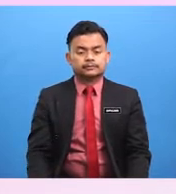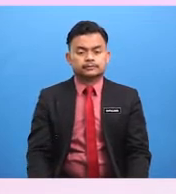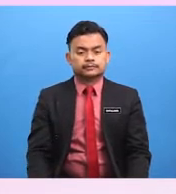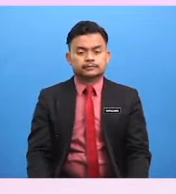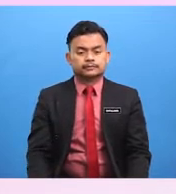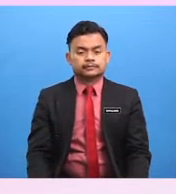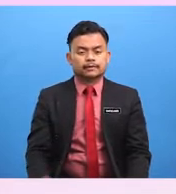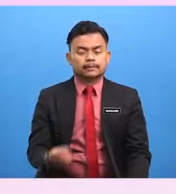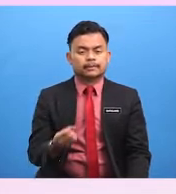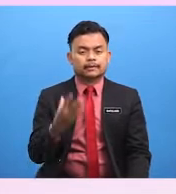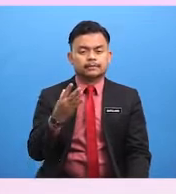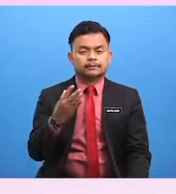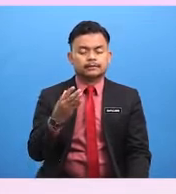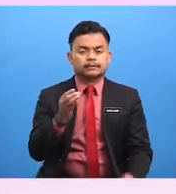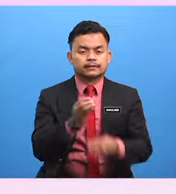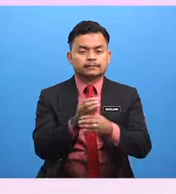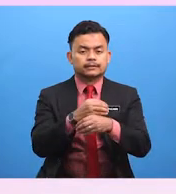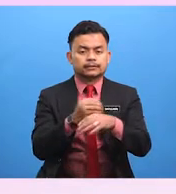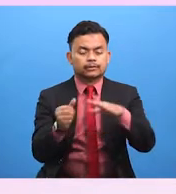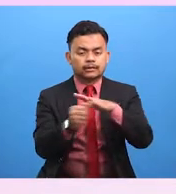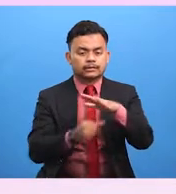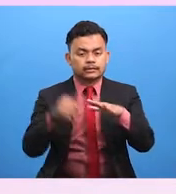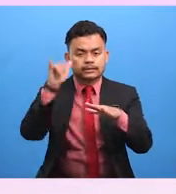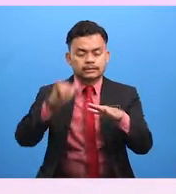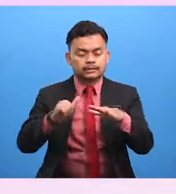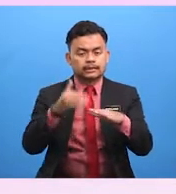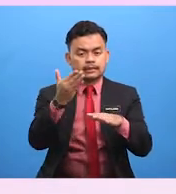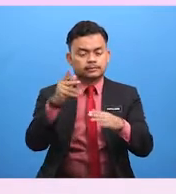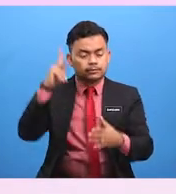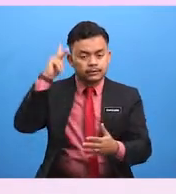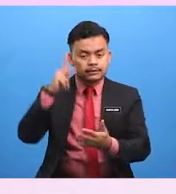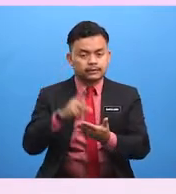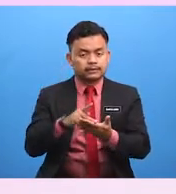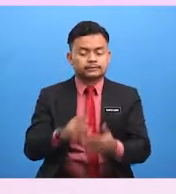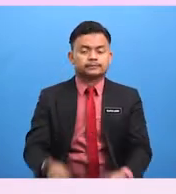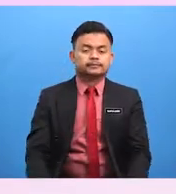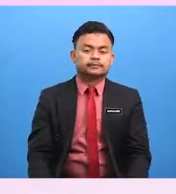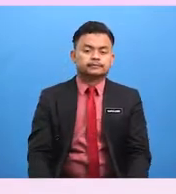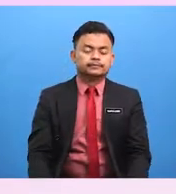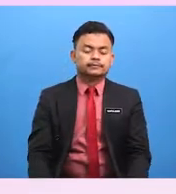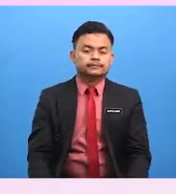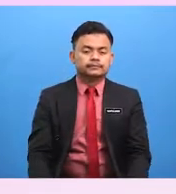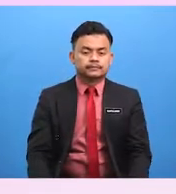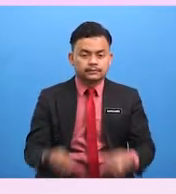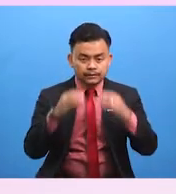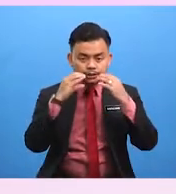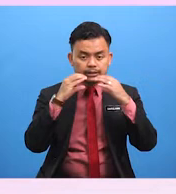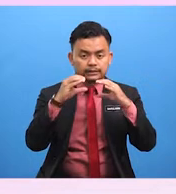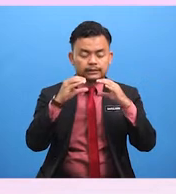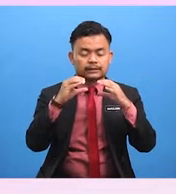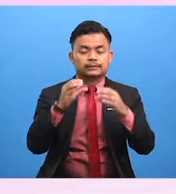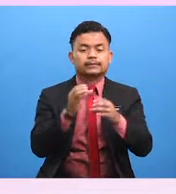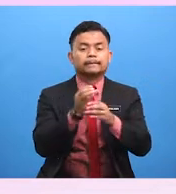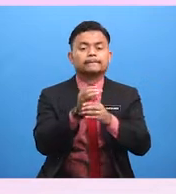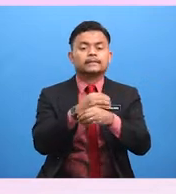Berapakah bentuk asas yang dapat dikenal pasti? Dan soalan B. Nyatakan